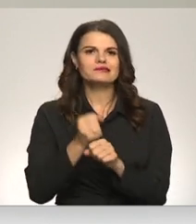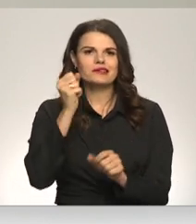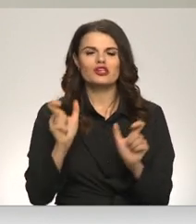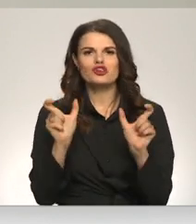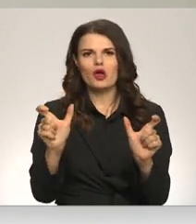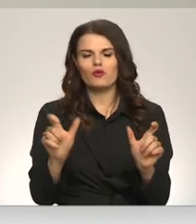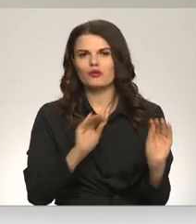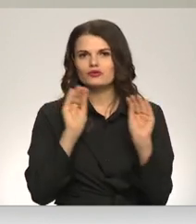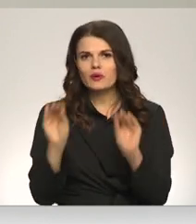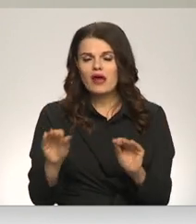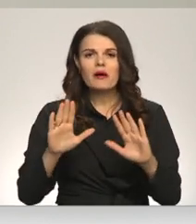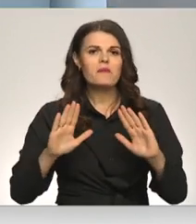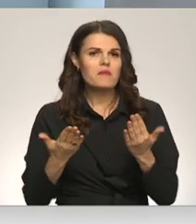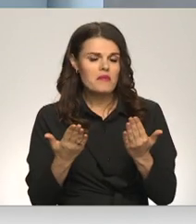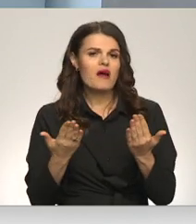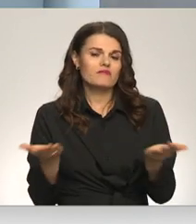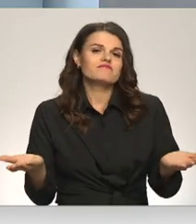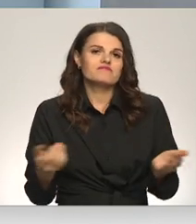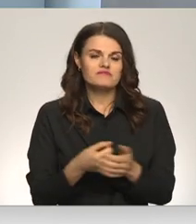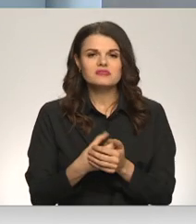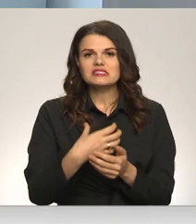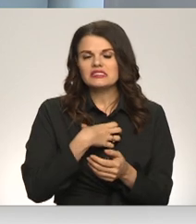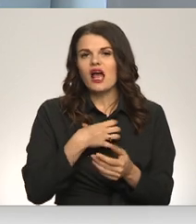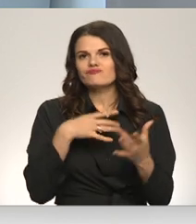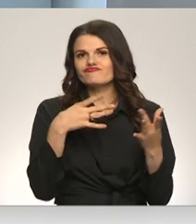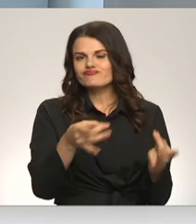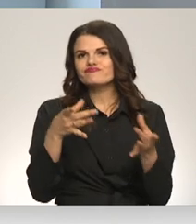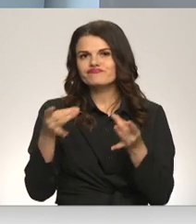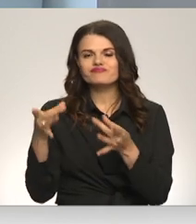ierobežojumus ieviest. Bet jā, nu, saslimšanā